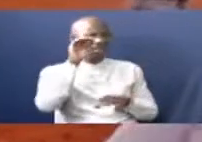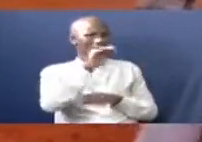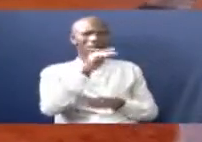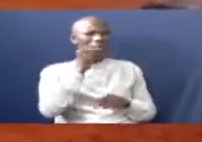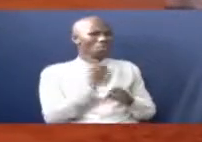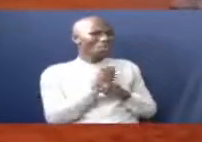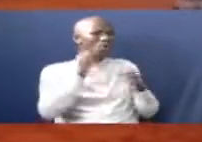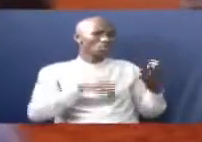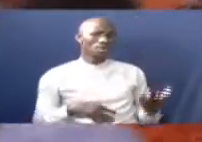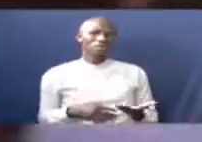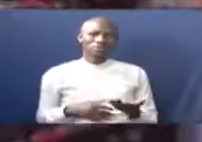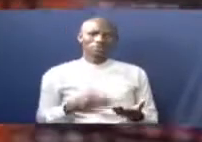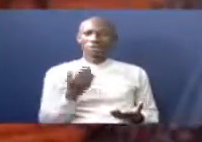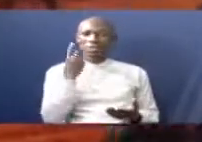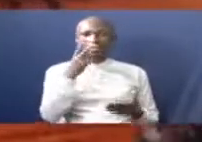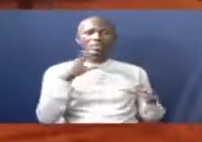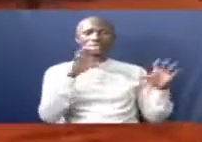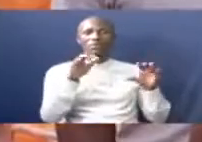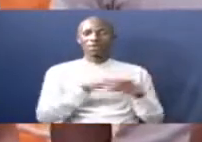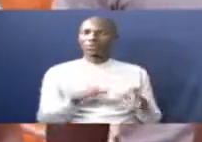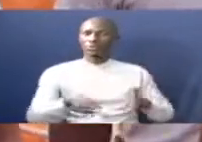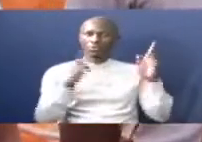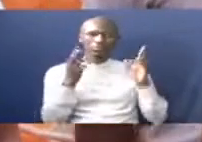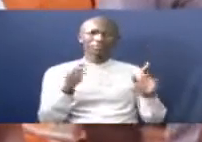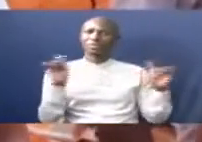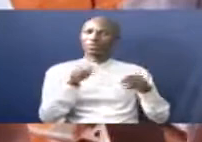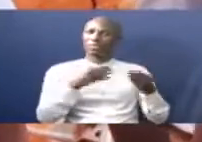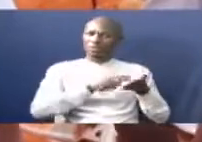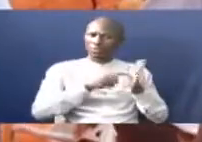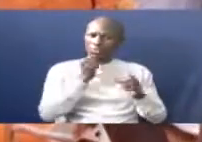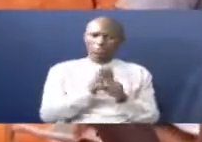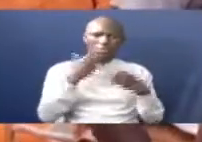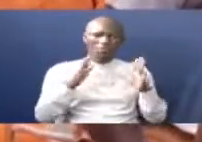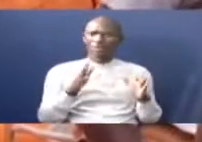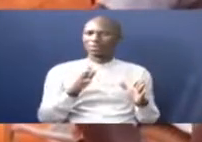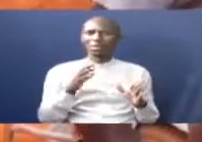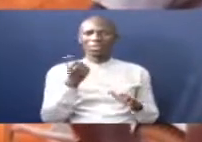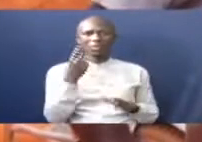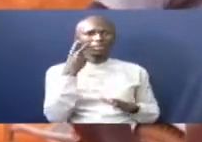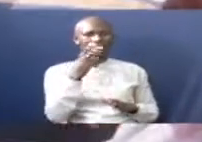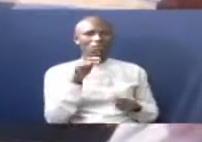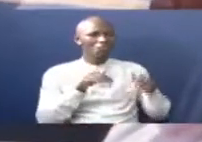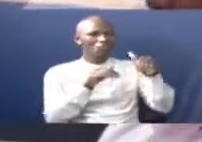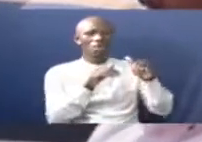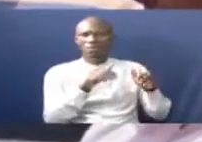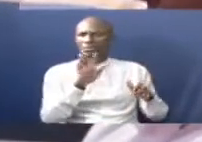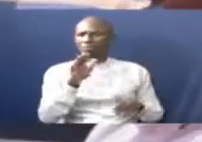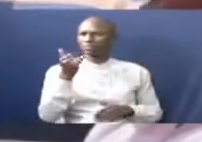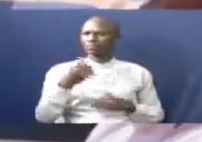mekona wea mwau. Ila tukona andu maithi ni wala lelu niu. Na nima nengiwe contractor wea. Atu tutiwe kwa na matiate ya.